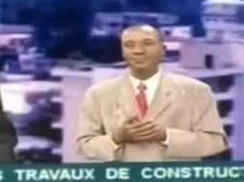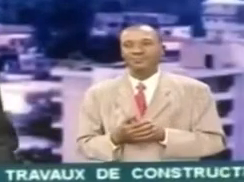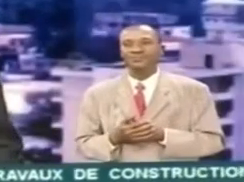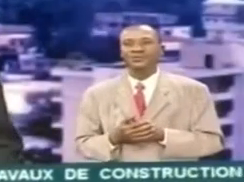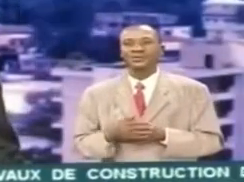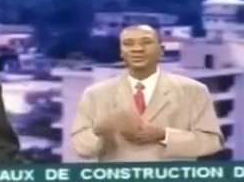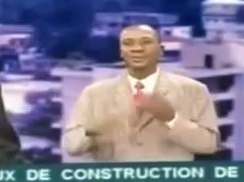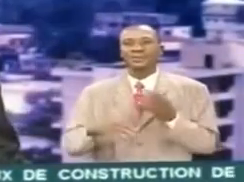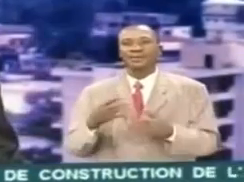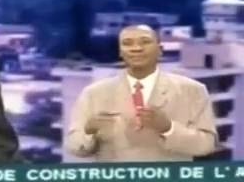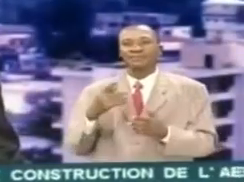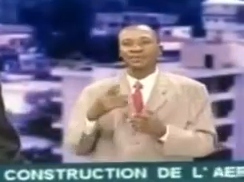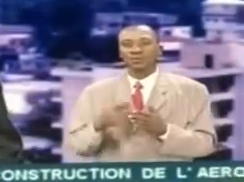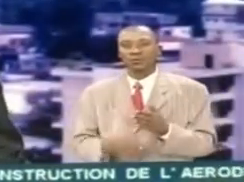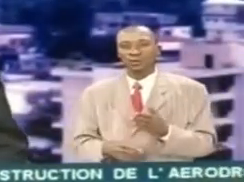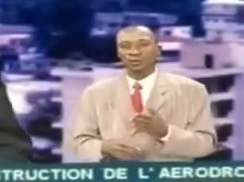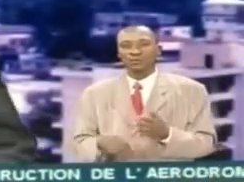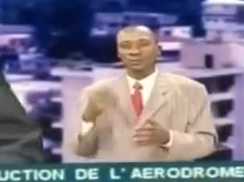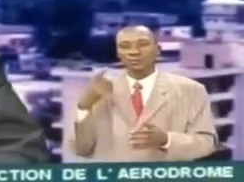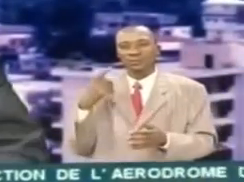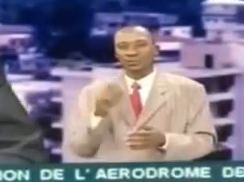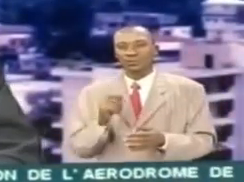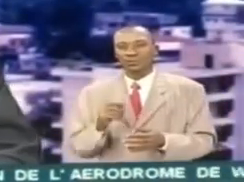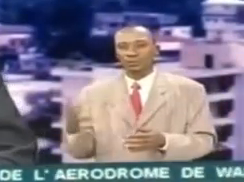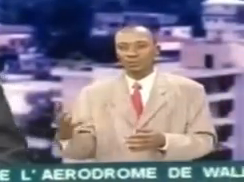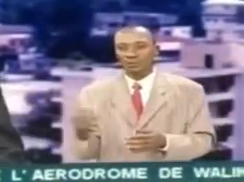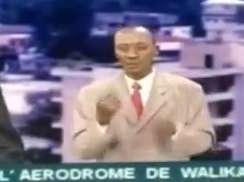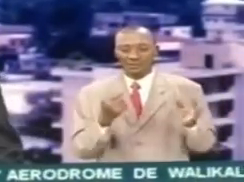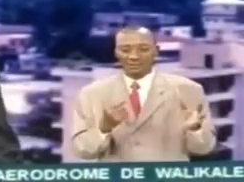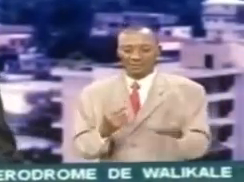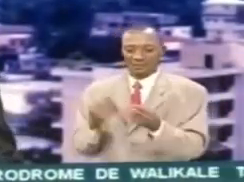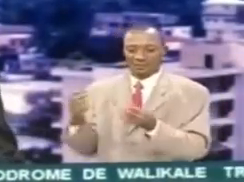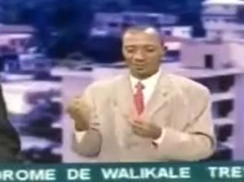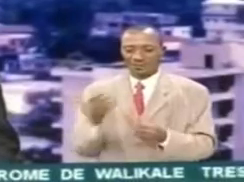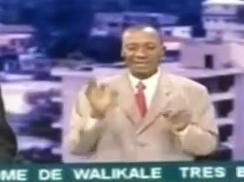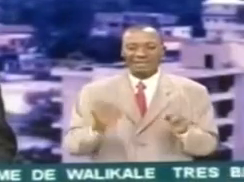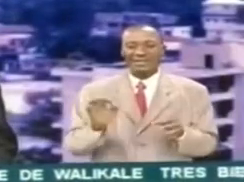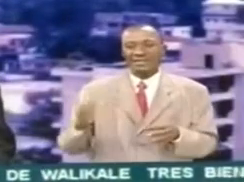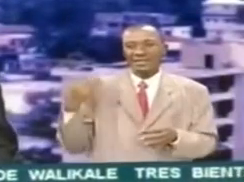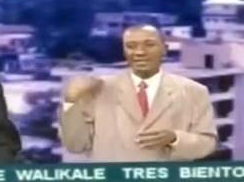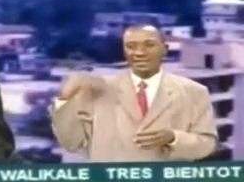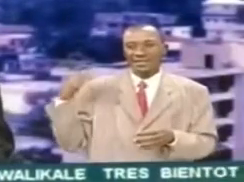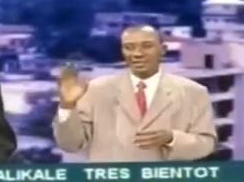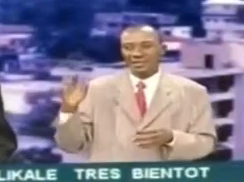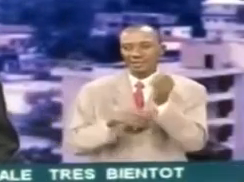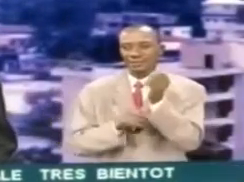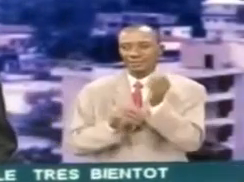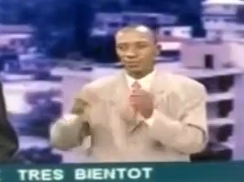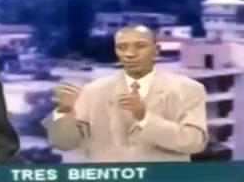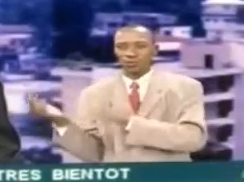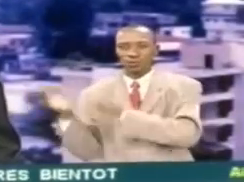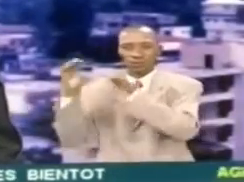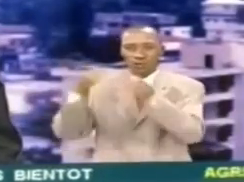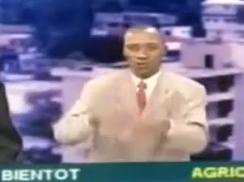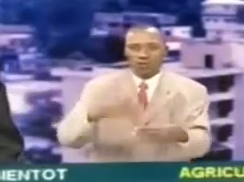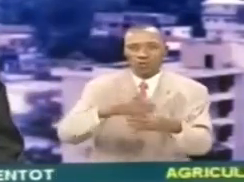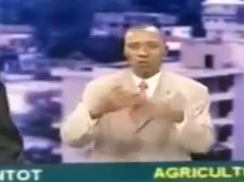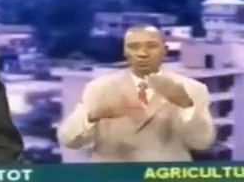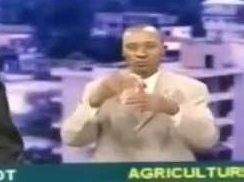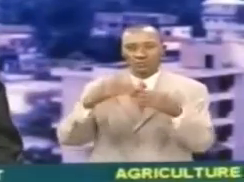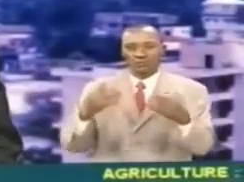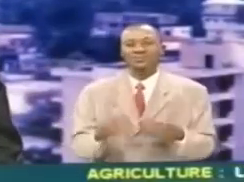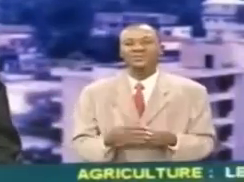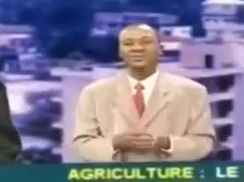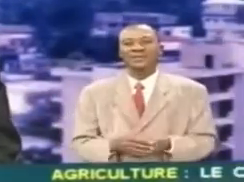faire pour récupérer les terrains spoliés appartenant à l'État et servant des camps militaires? Une réunion